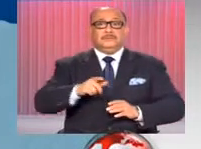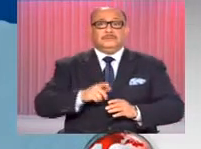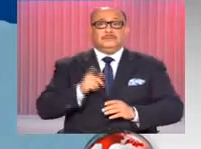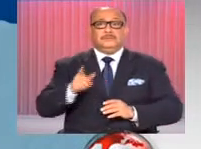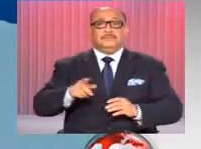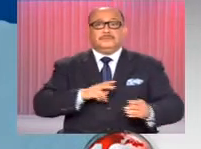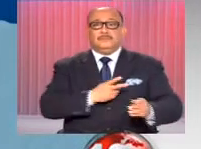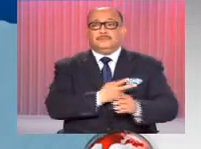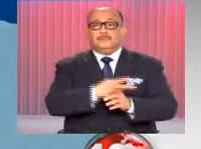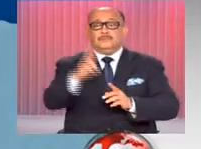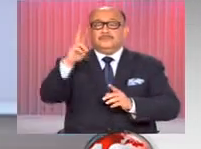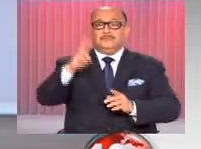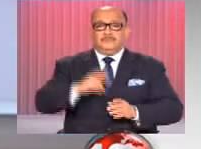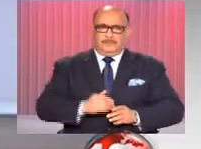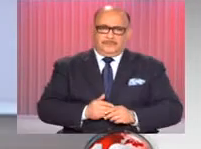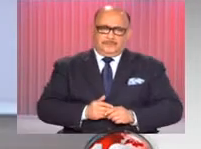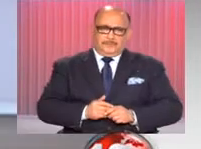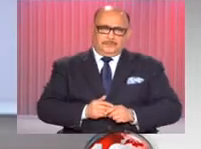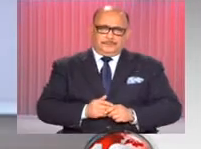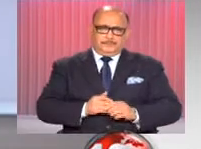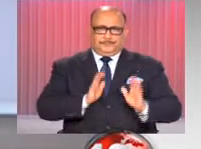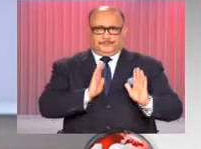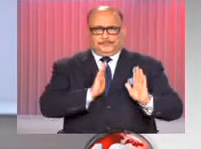الدراجة النارية.